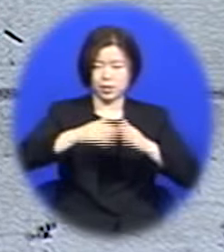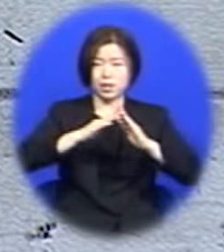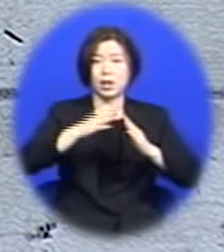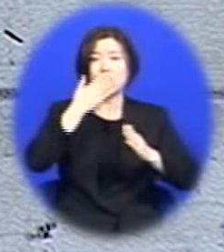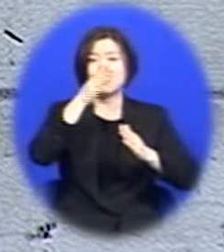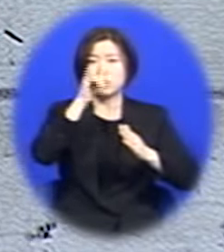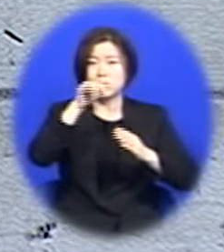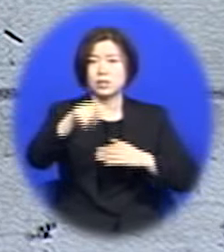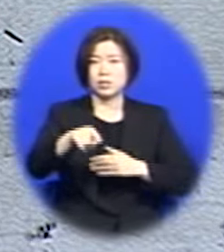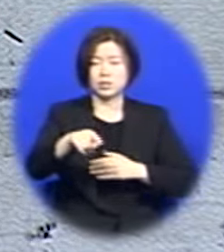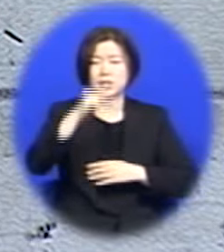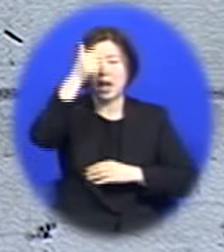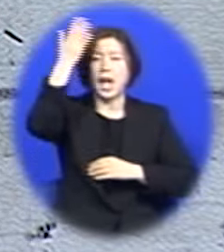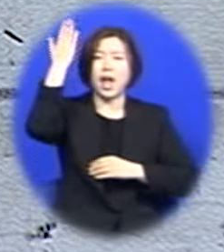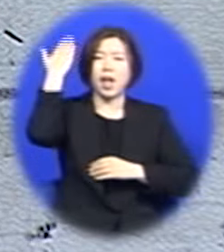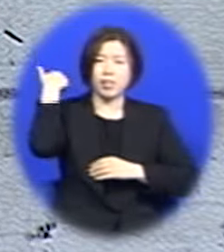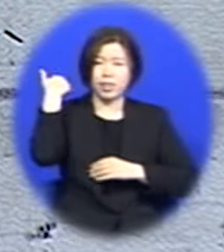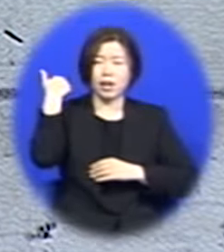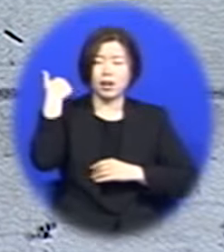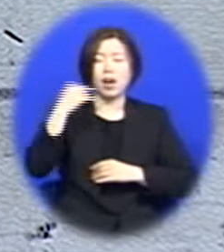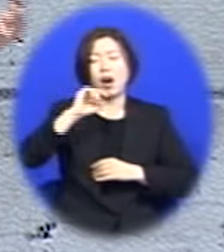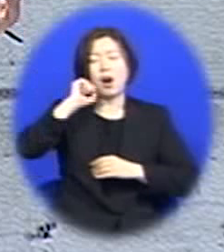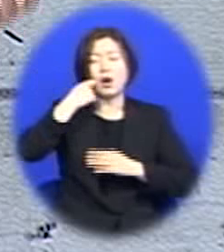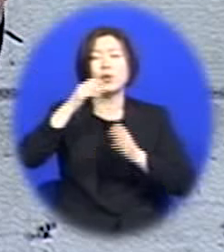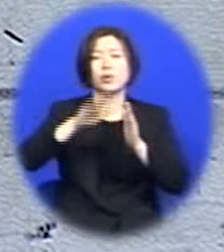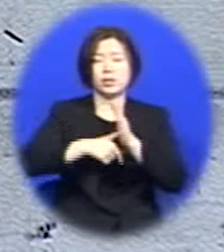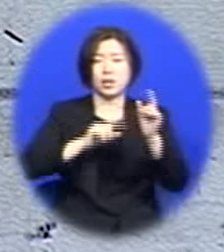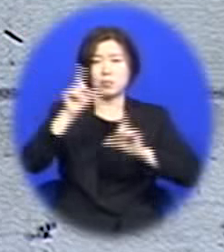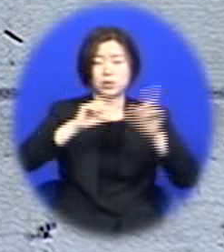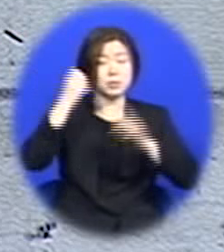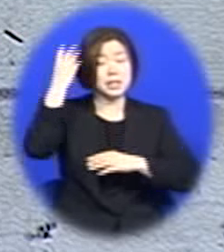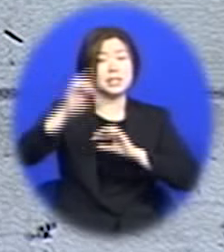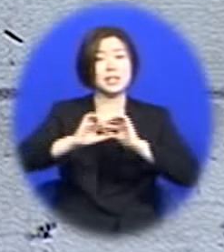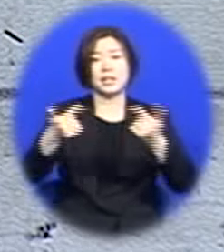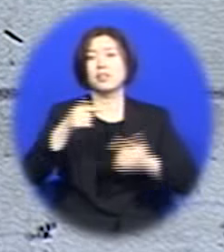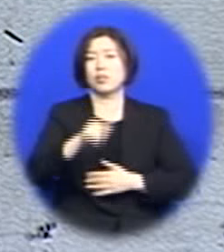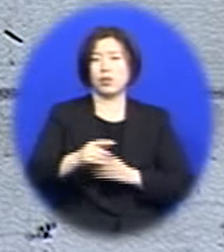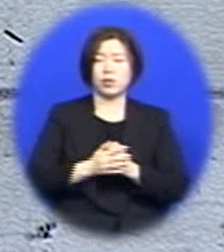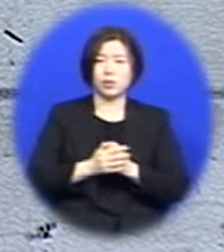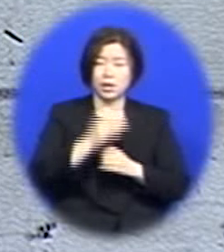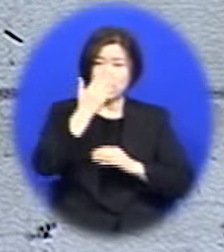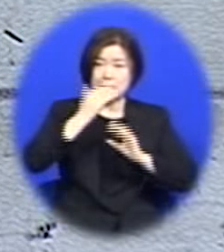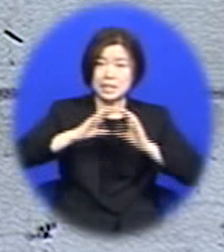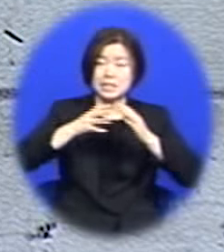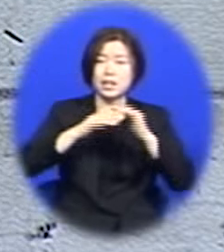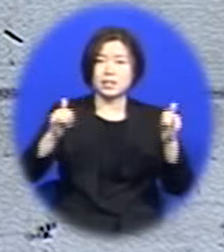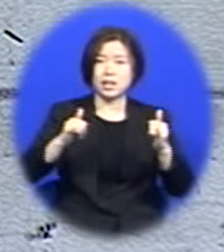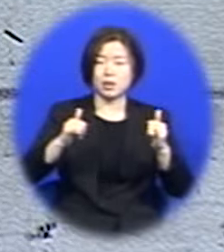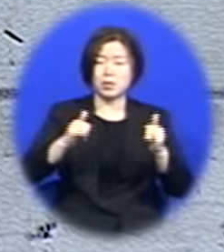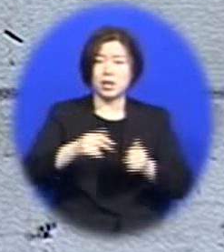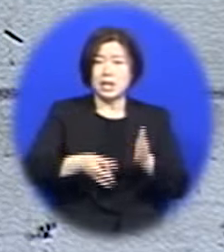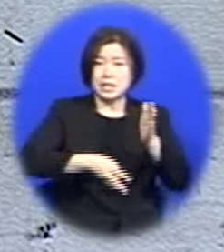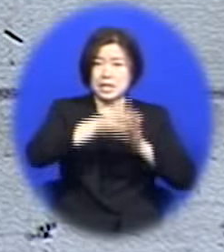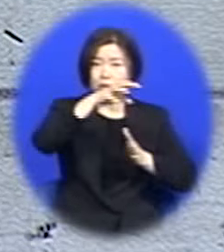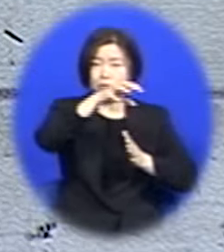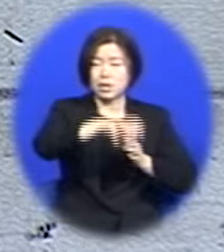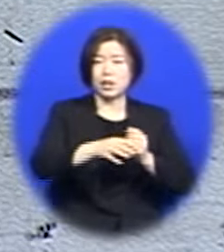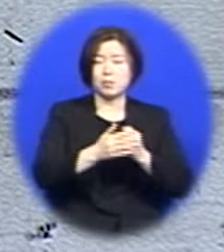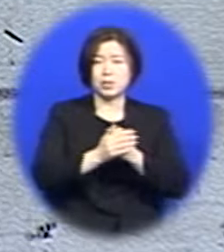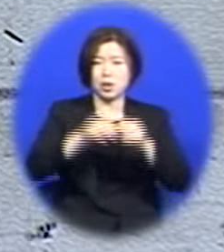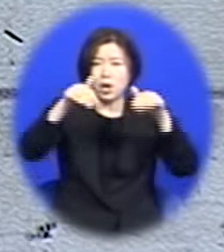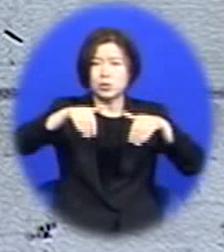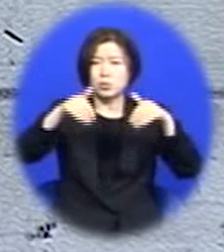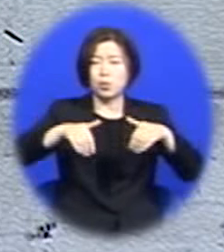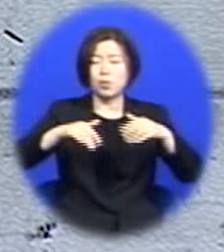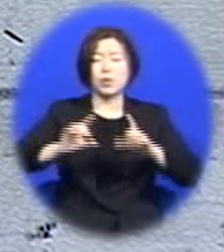않는 겁니다. 이스라엘 백성들은 애굽에 400년 종살이했습니다. 부끄러운 역사예요. 민족 사이에 있어서